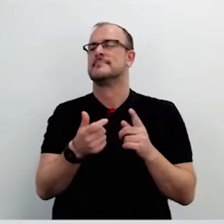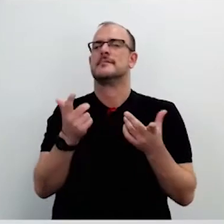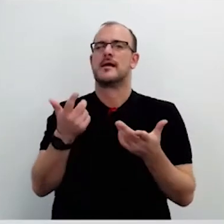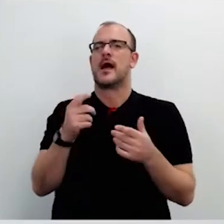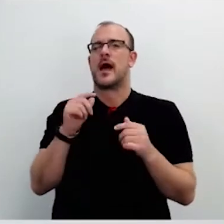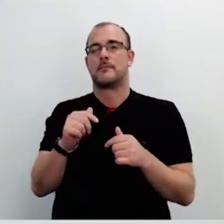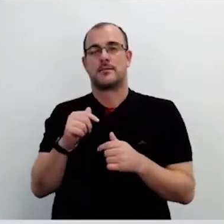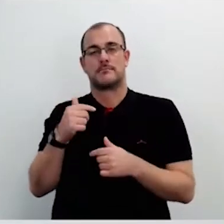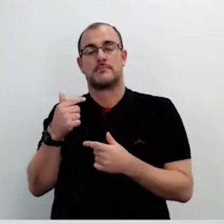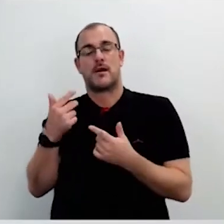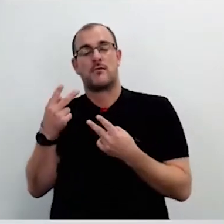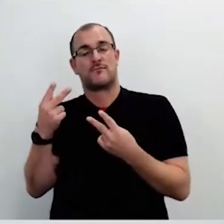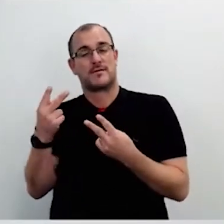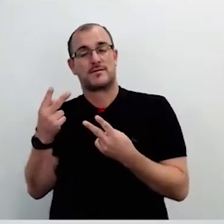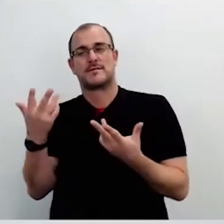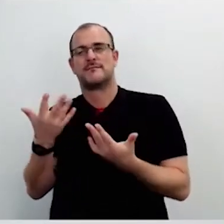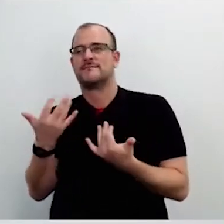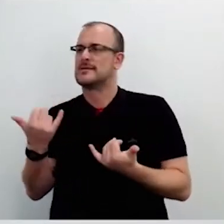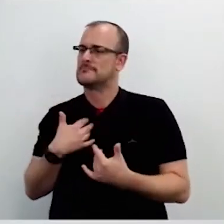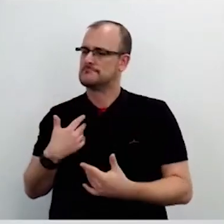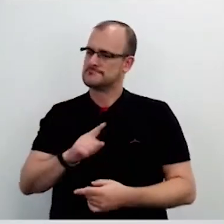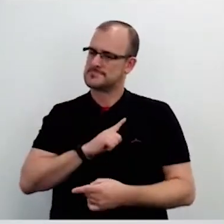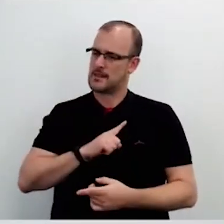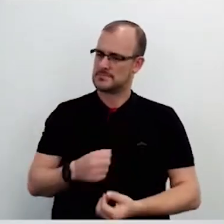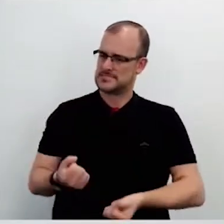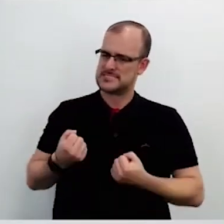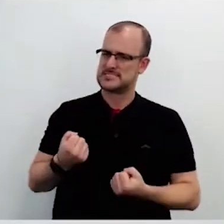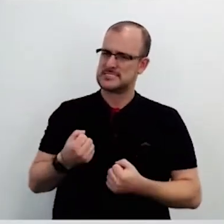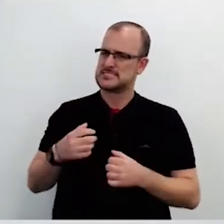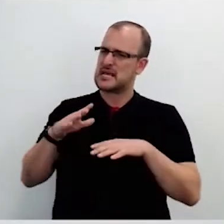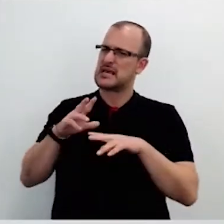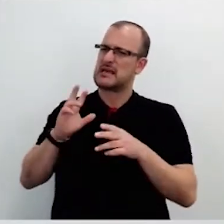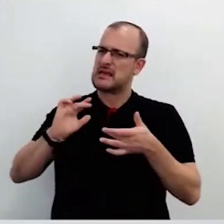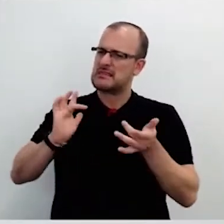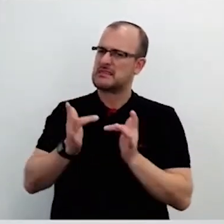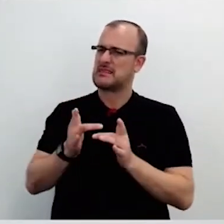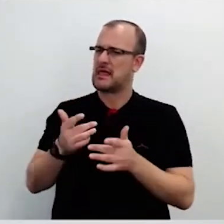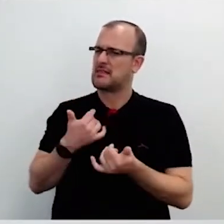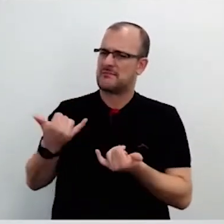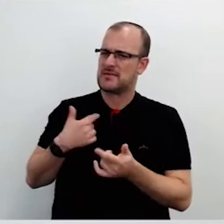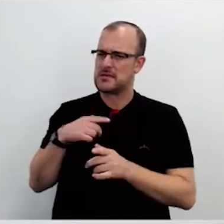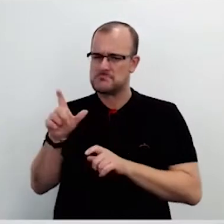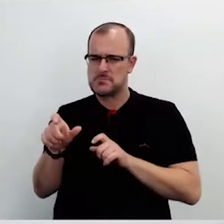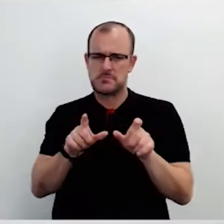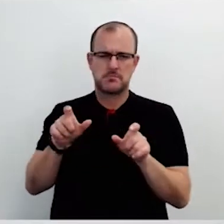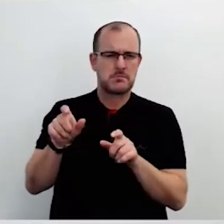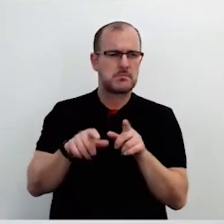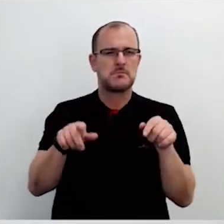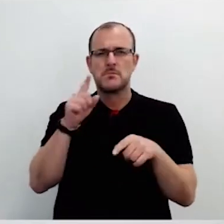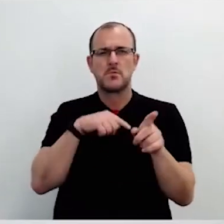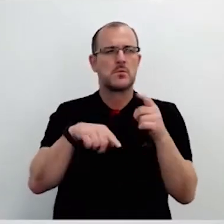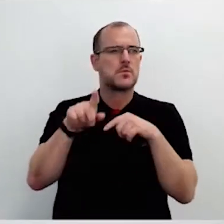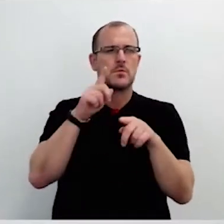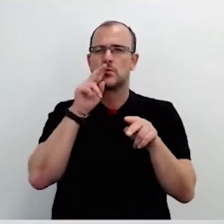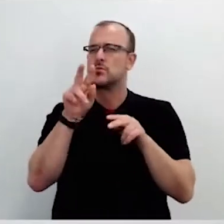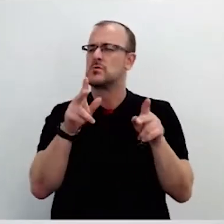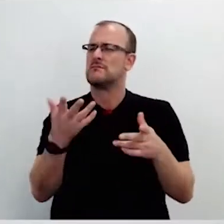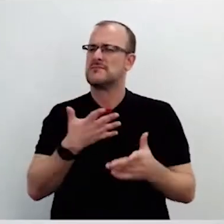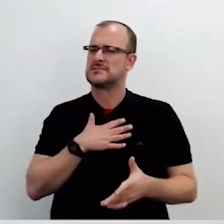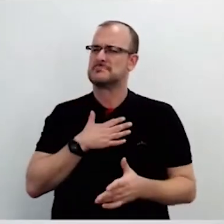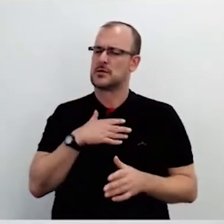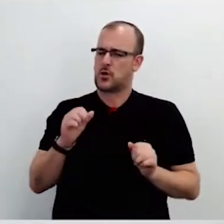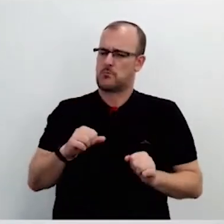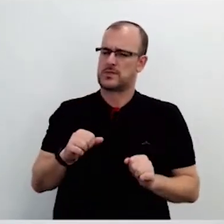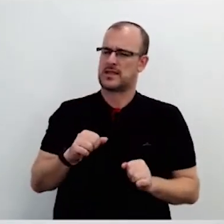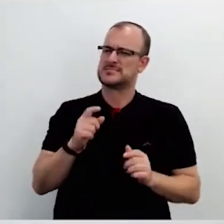auch darauf an, wie sicher ich mich auch im Netz bewegen kann, welche Kompetenzen ich im digitalen Raum habe. Und das ist